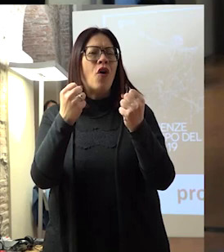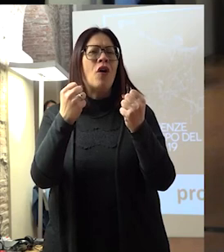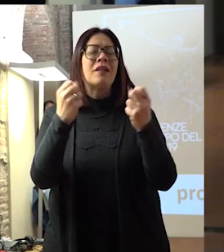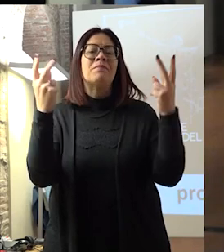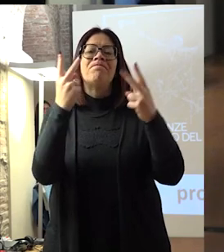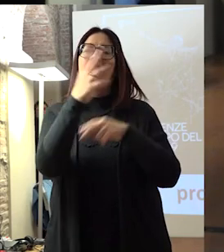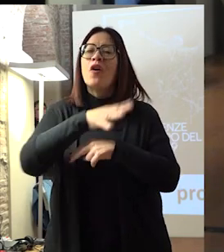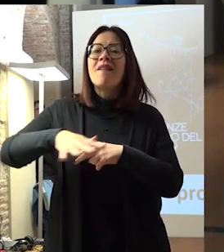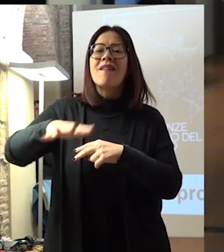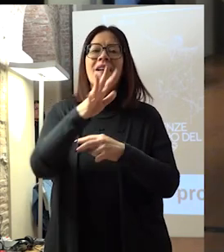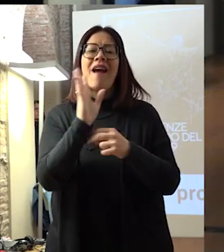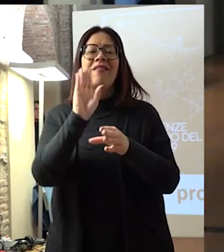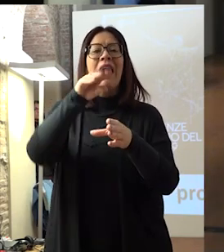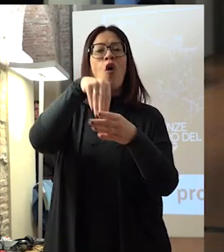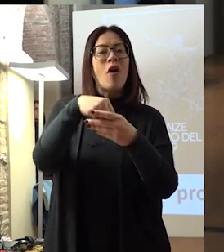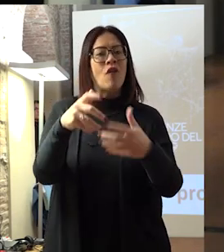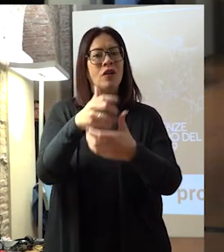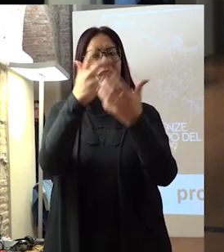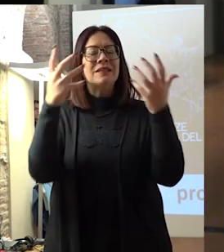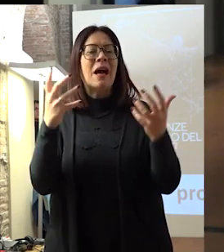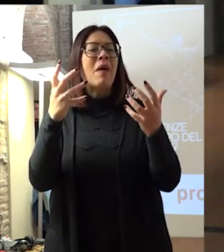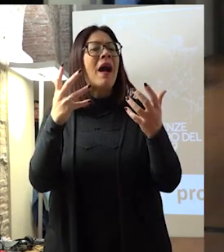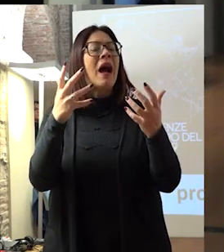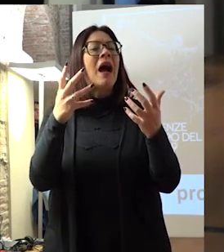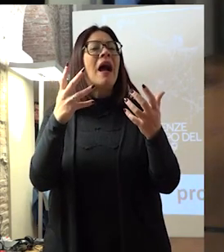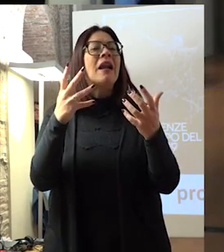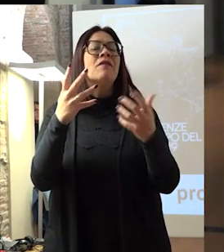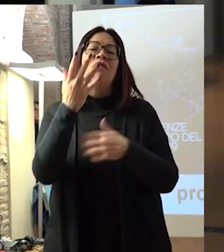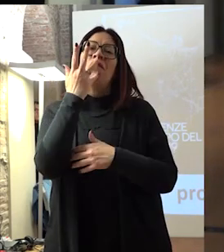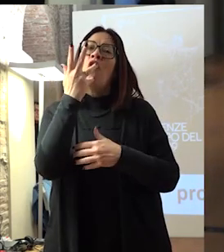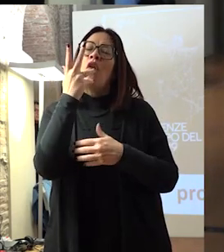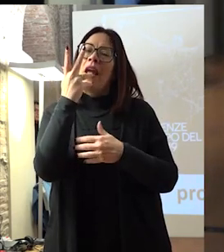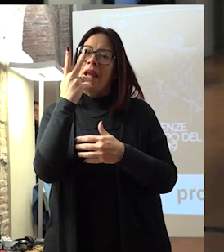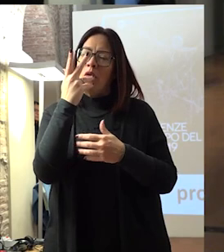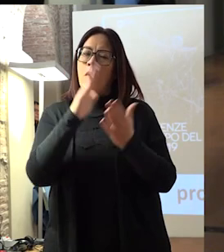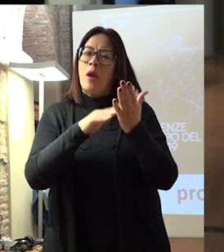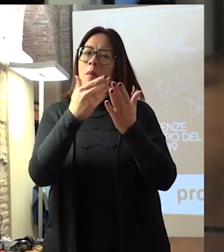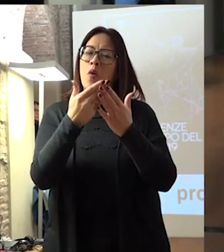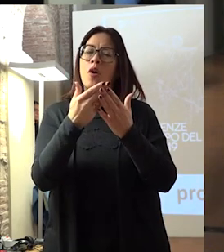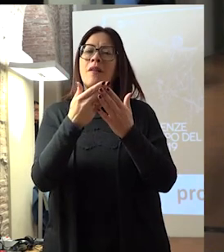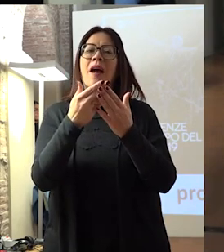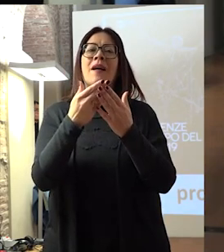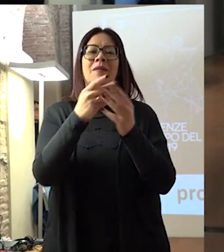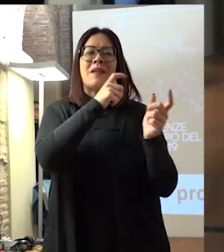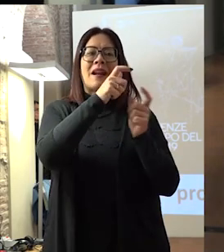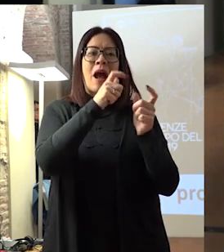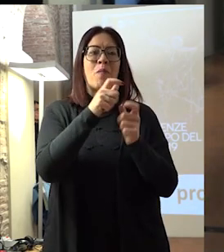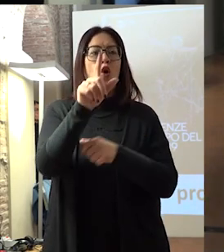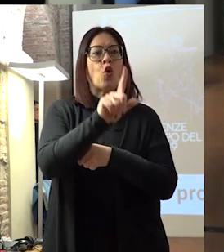realtà coinvolte stamani, a partire, io voglio sottolineare il rapporto con Luca Fanucci,